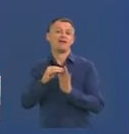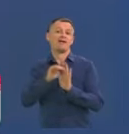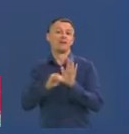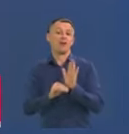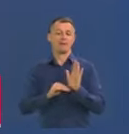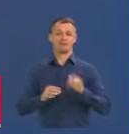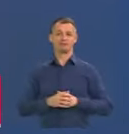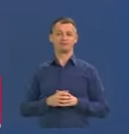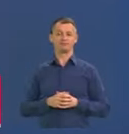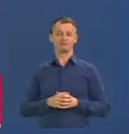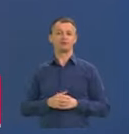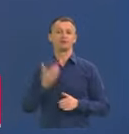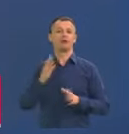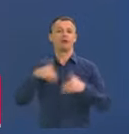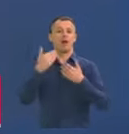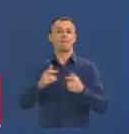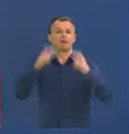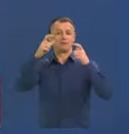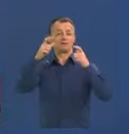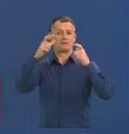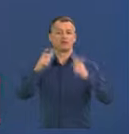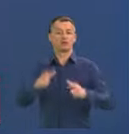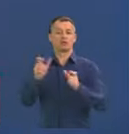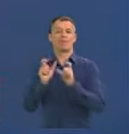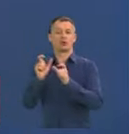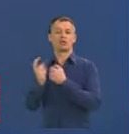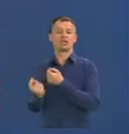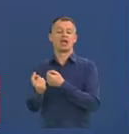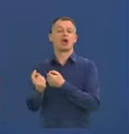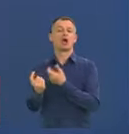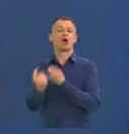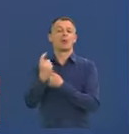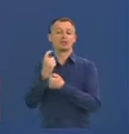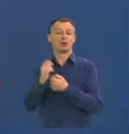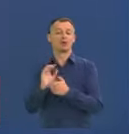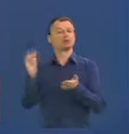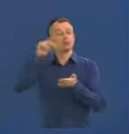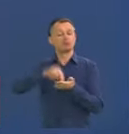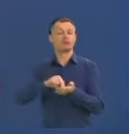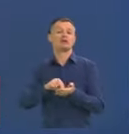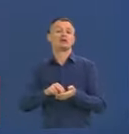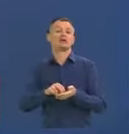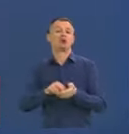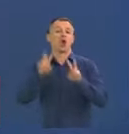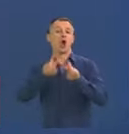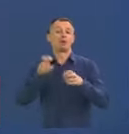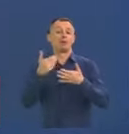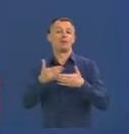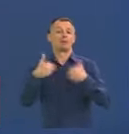Protecția Consumatorului să facă verificările pe text de lege specializat și să poată aplica amenzi de până la 200.000